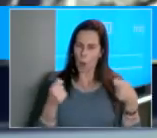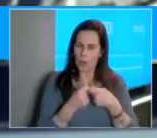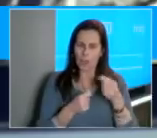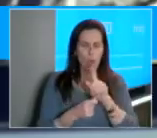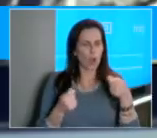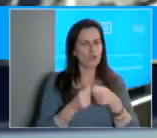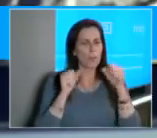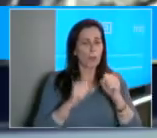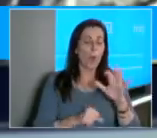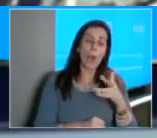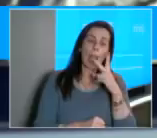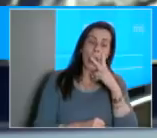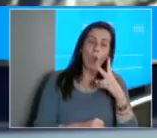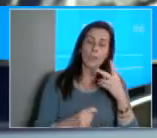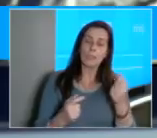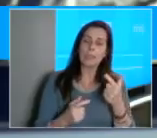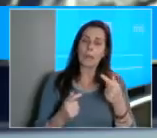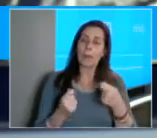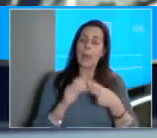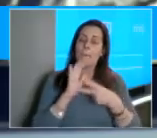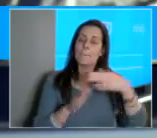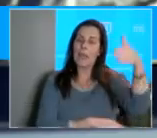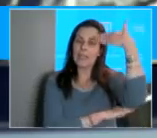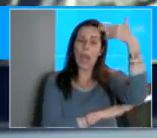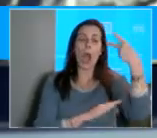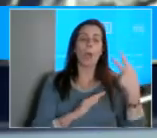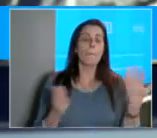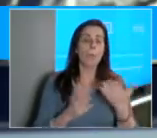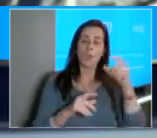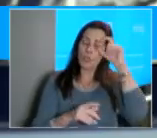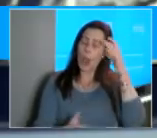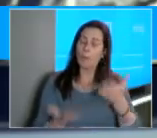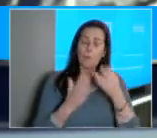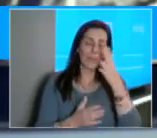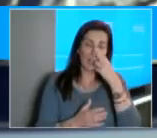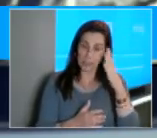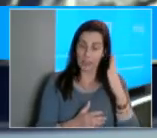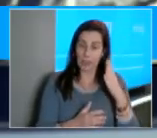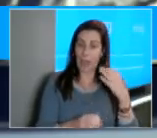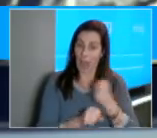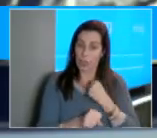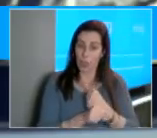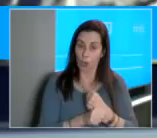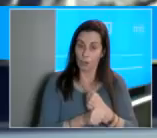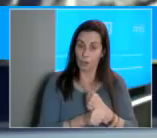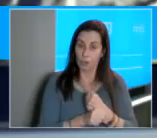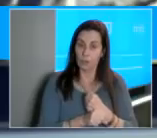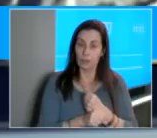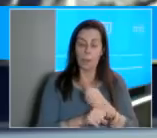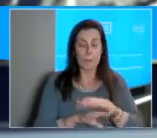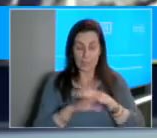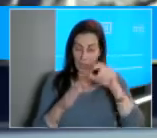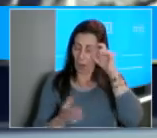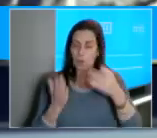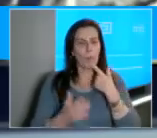דווקא ביטחוני, אולי להסתכל עליו בקונטקסט המדיני הפוליטי של מה שאבו מאזן מנסה לעשות. המוסר הכפול הזה מצד